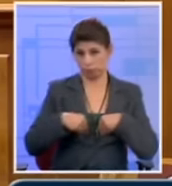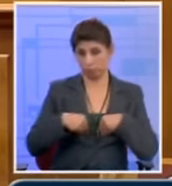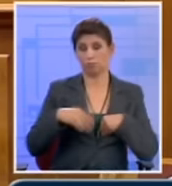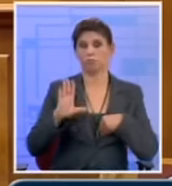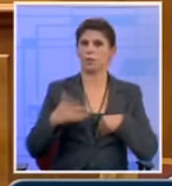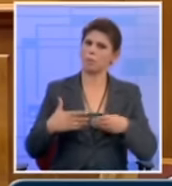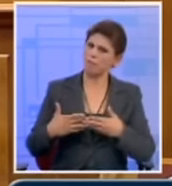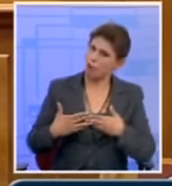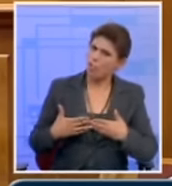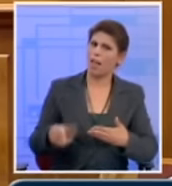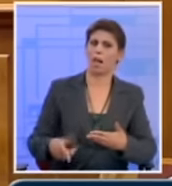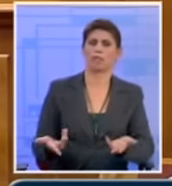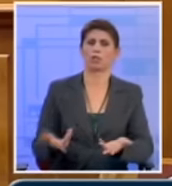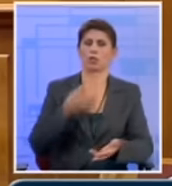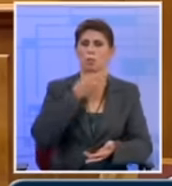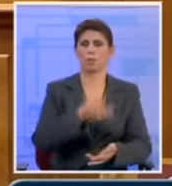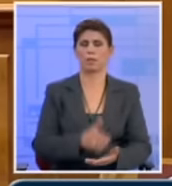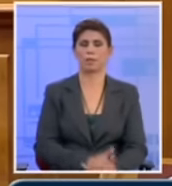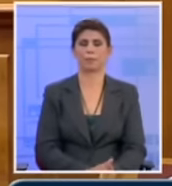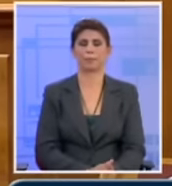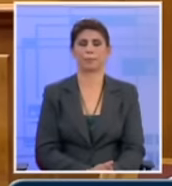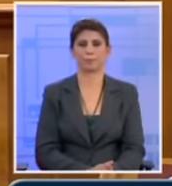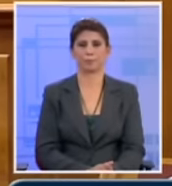Με βοηθάει αυτή η τοποθέτηση.